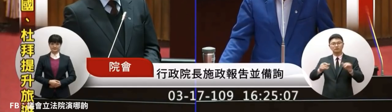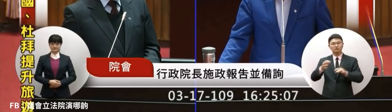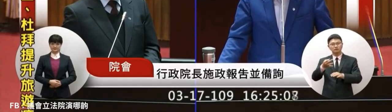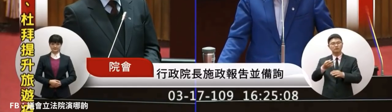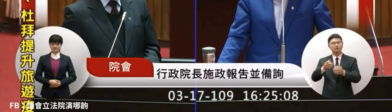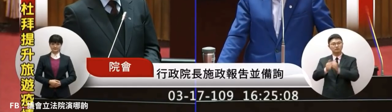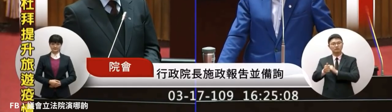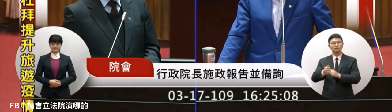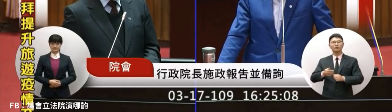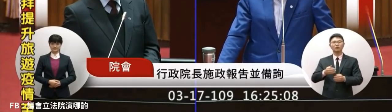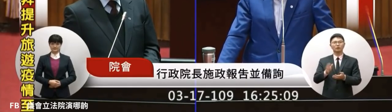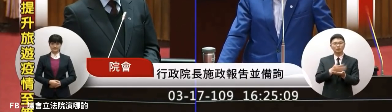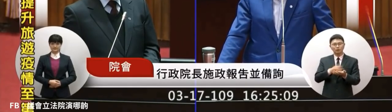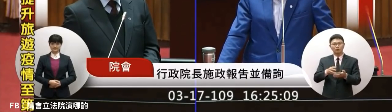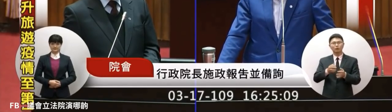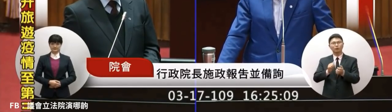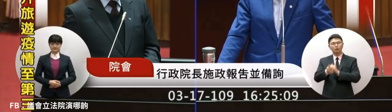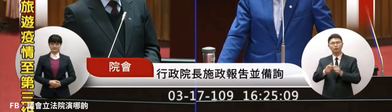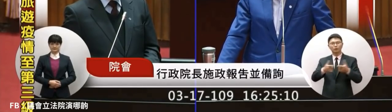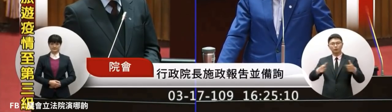税了哈，娱乐税，